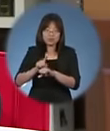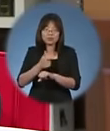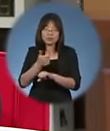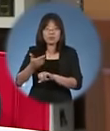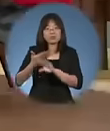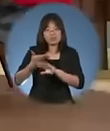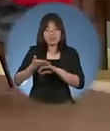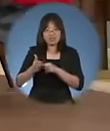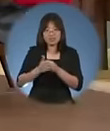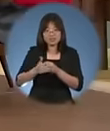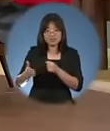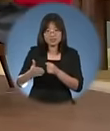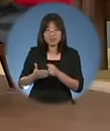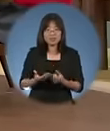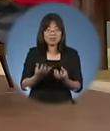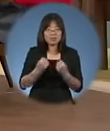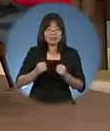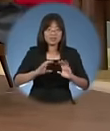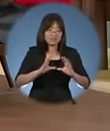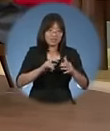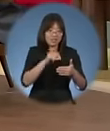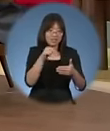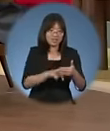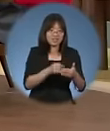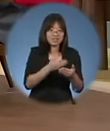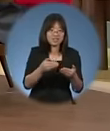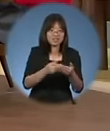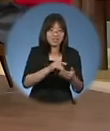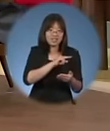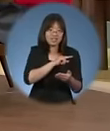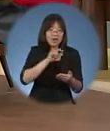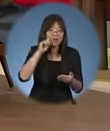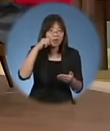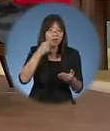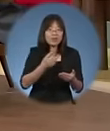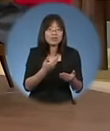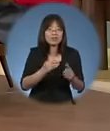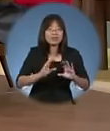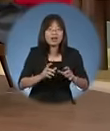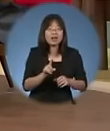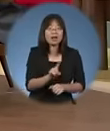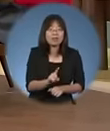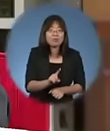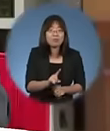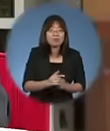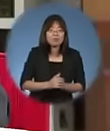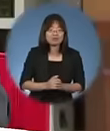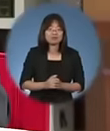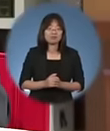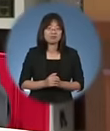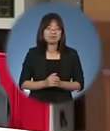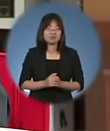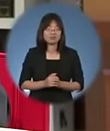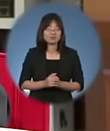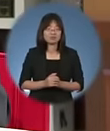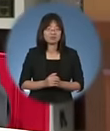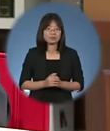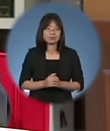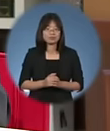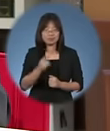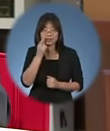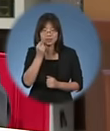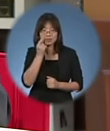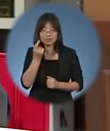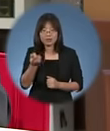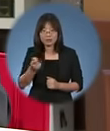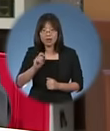달라요. 그 많은 나라들 그리시면서 제일 어려웠던 나라는 어디입니까? 그 아무래도 이제 일본이